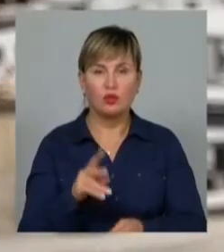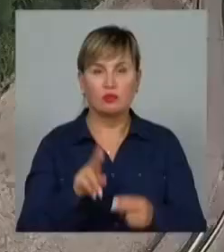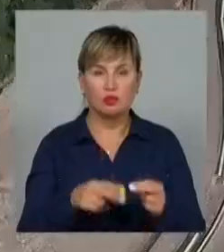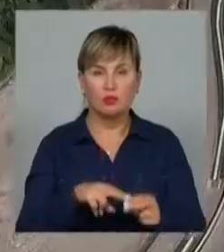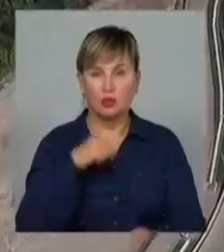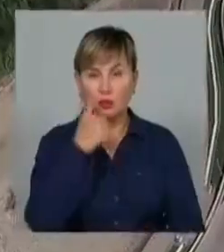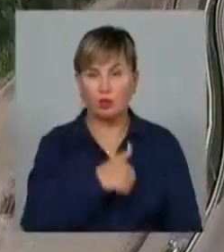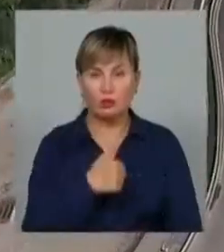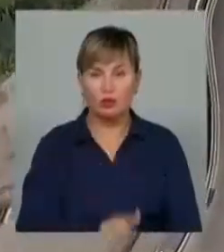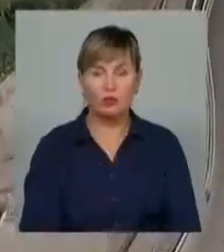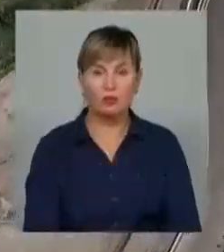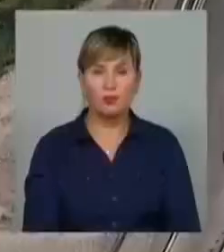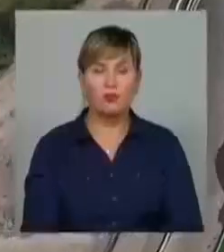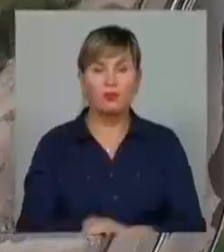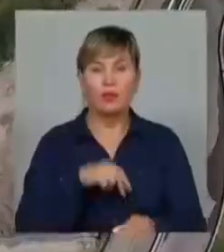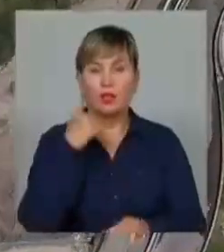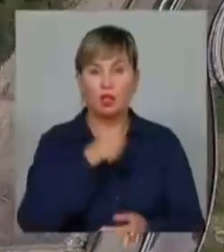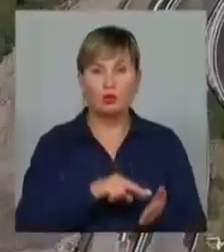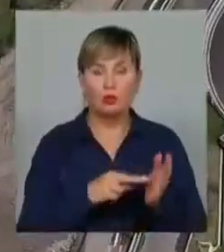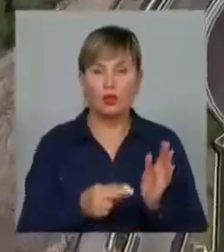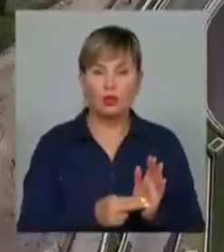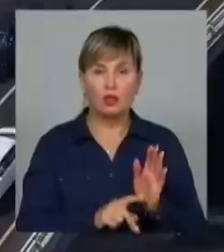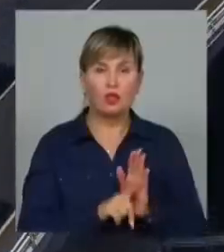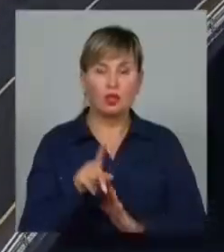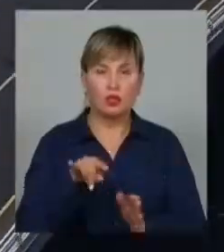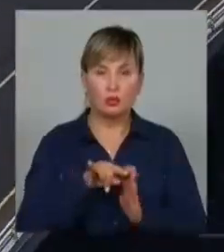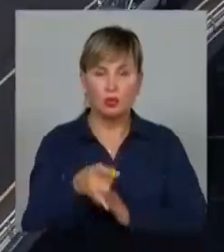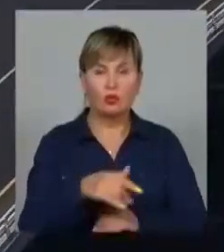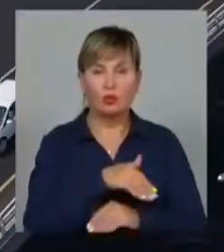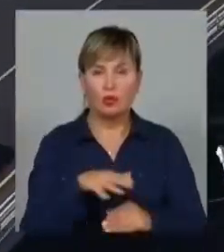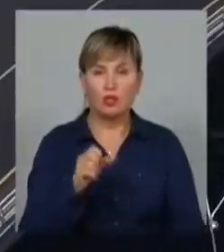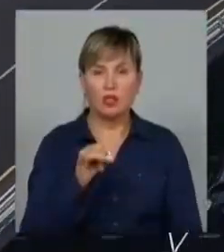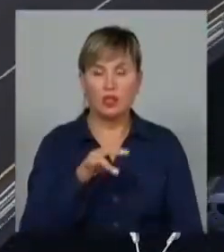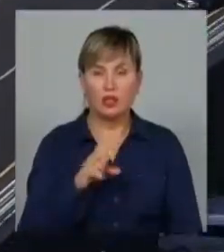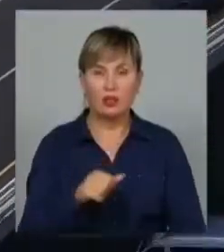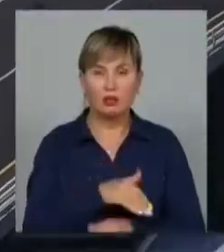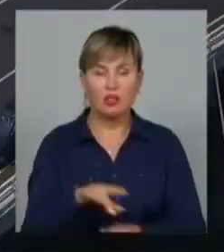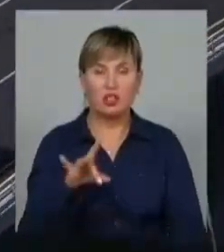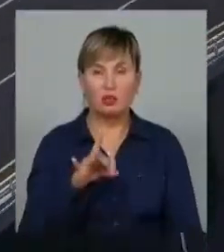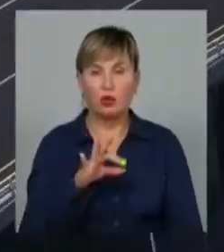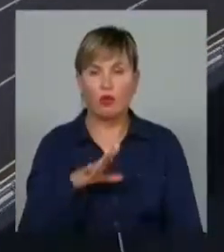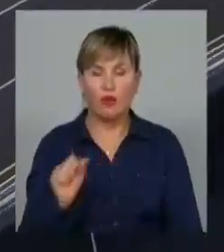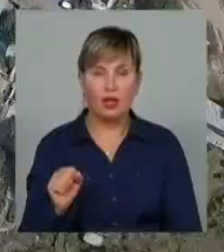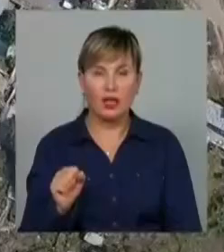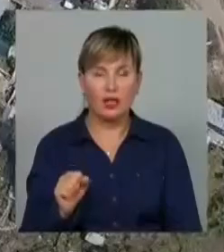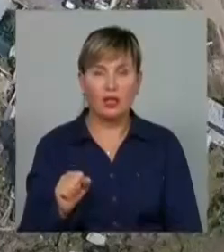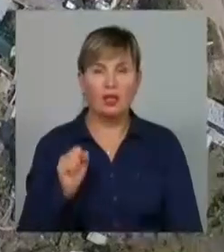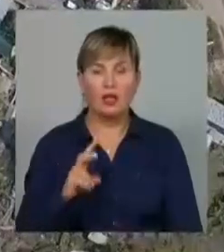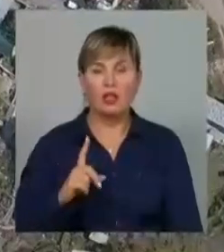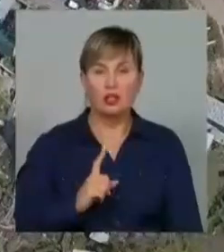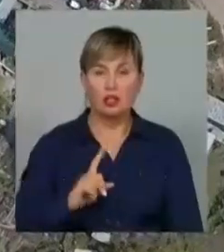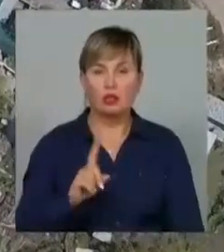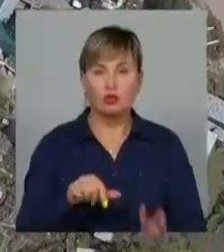году. В этом году планируется начать пробивку и улицы Сайна от проспекта Рыскулова до Монкиби. Как